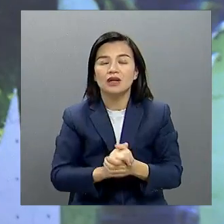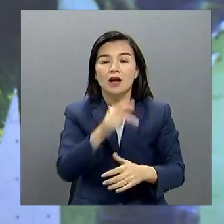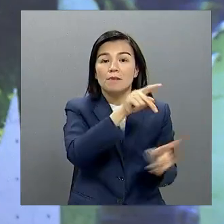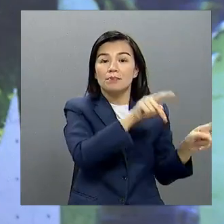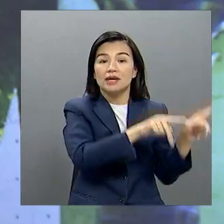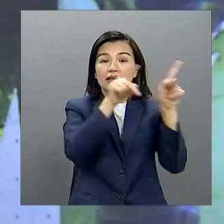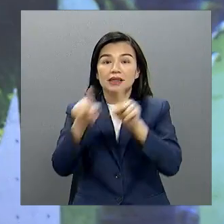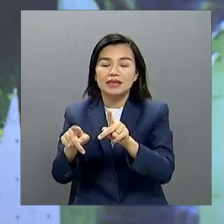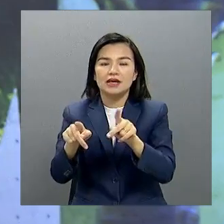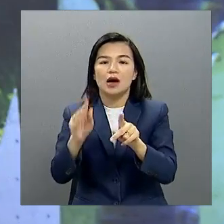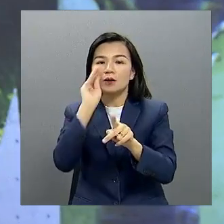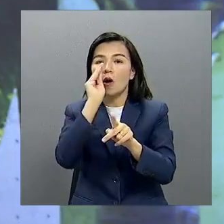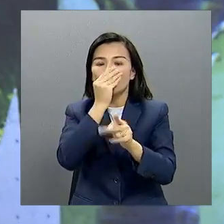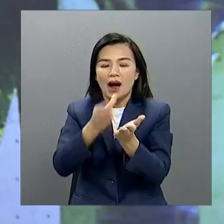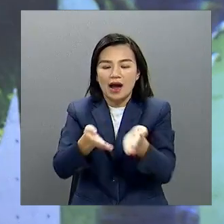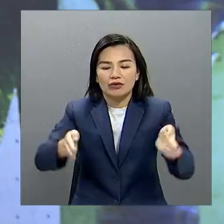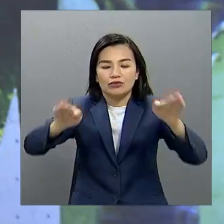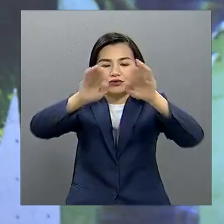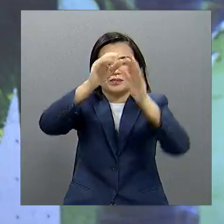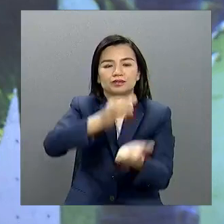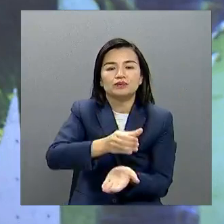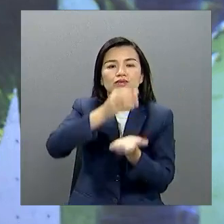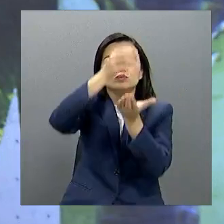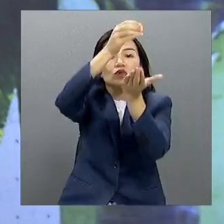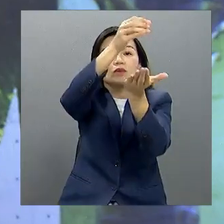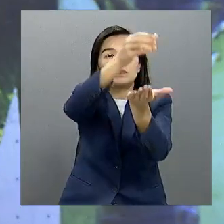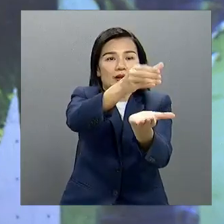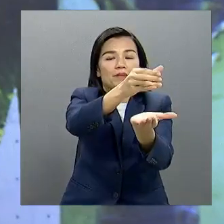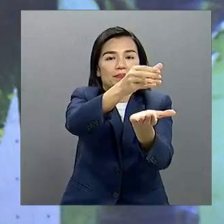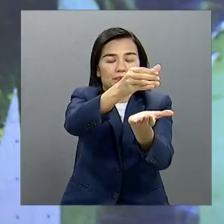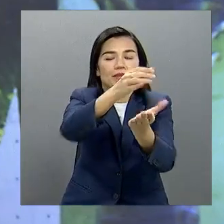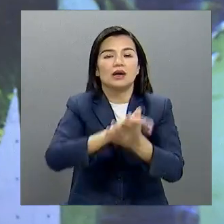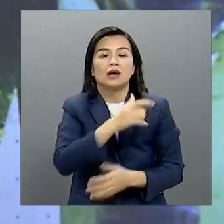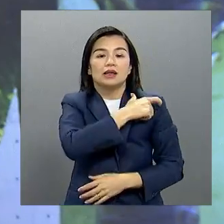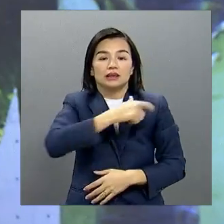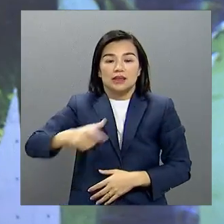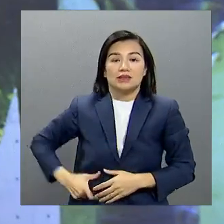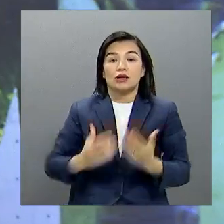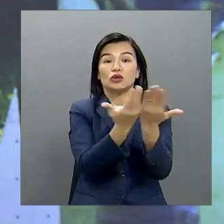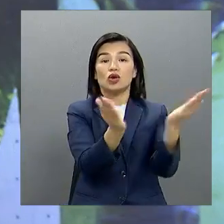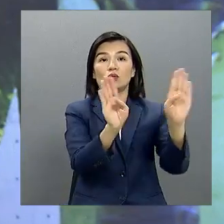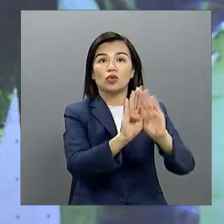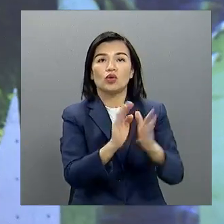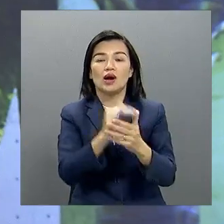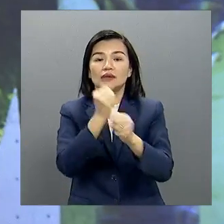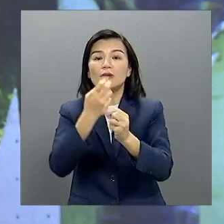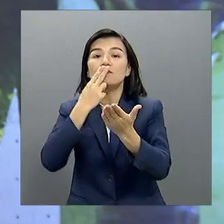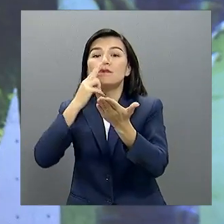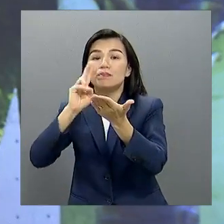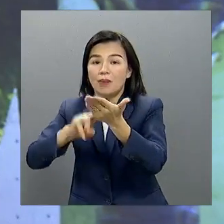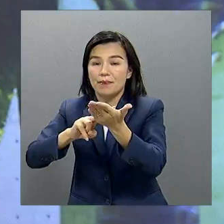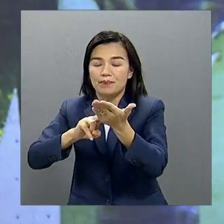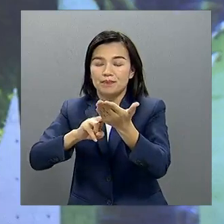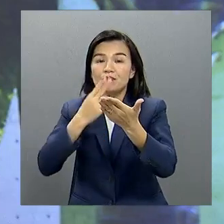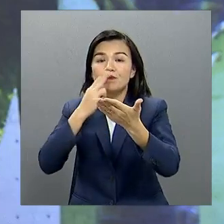พระอนุสาวรีย์กรมพยาพานุพันธุวงศ์วรเดชค่ะมีการจัดทำดวงตาไปรษณียากรที่เป็นที่ระลึก